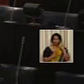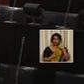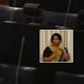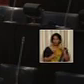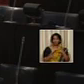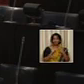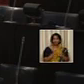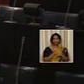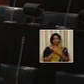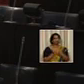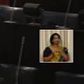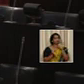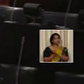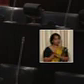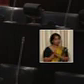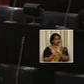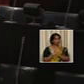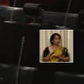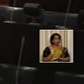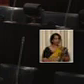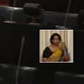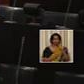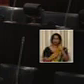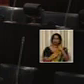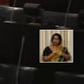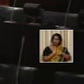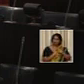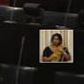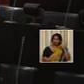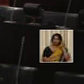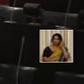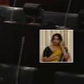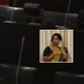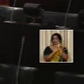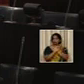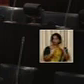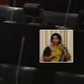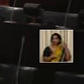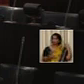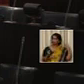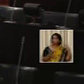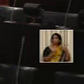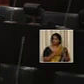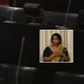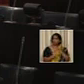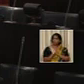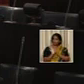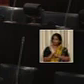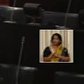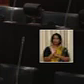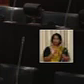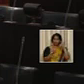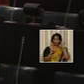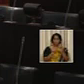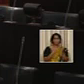පනත මගින් මේක ලියාපදිංචි වෙලා යා යුතුයි කියන එක මුළු රටේම සියලු දෙනා දැනුවත් කරලා තිනවා. අද එදා මෙදා තුර හැමදාකම මේ